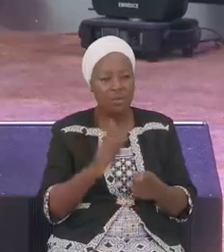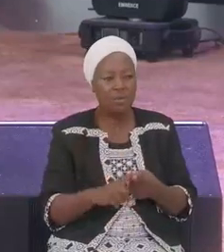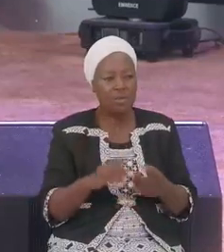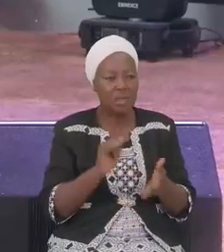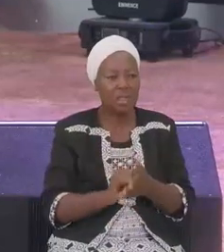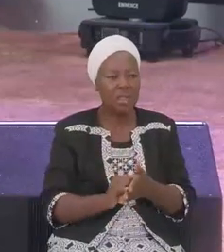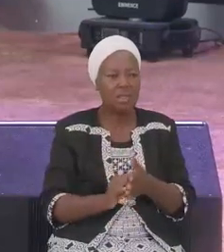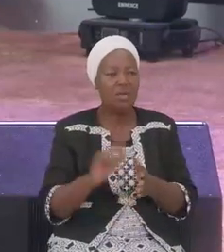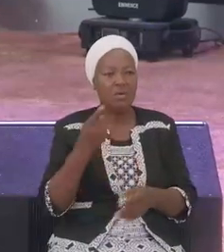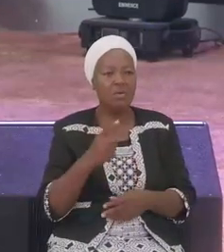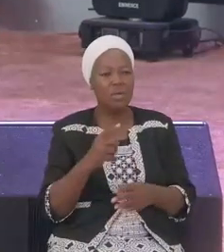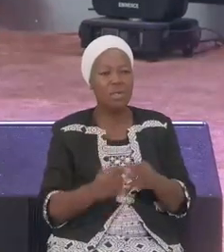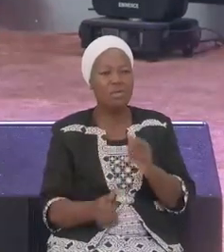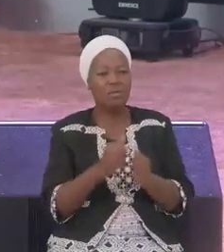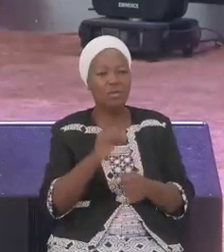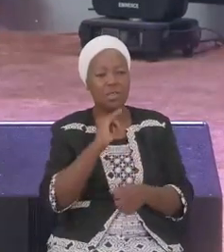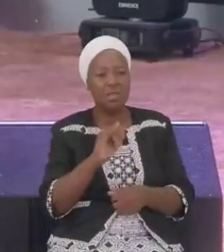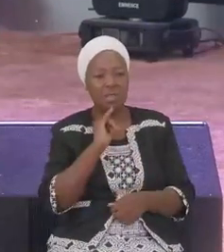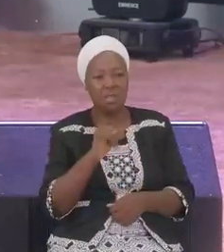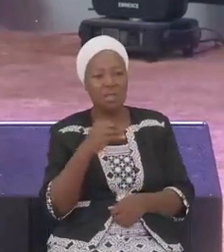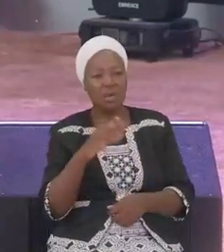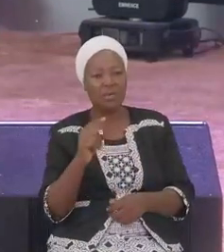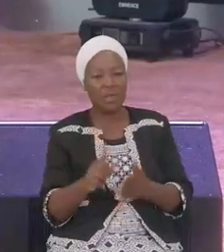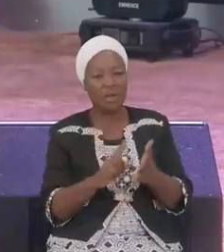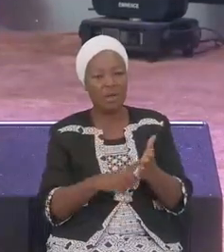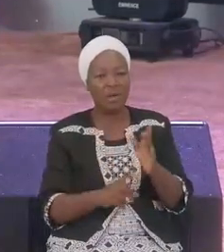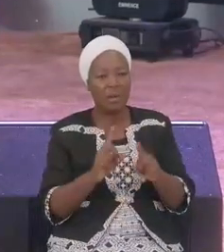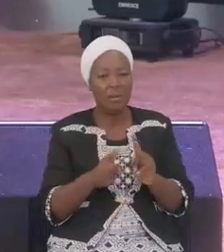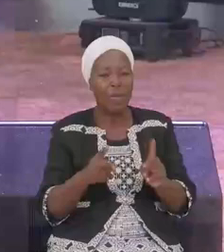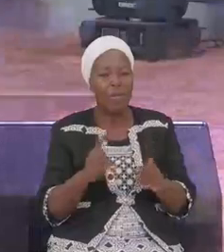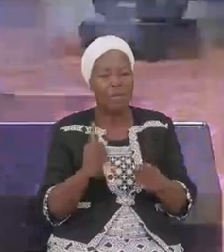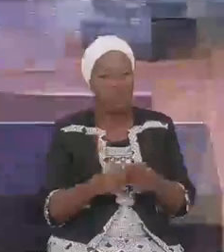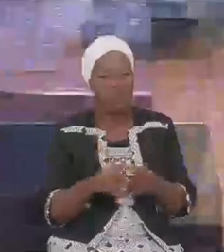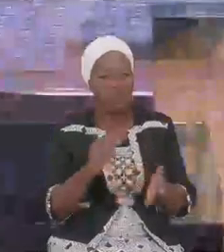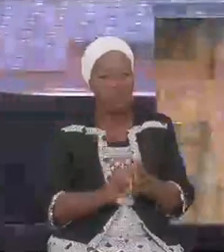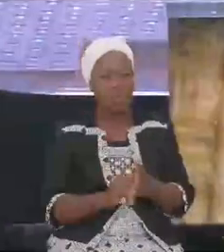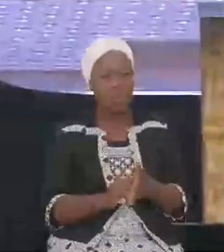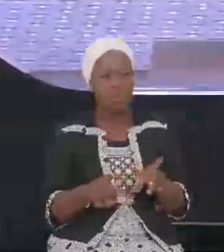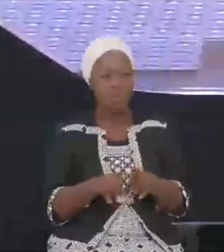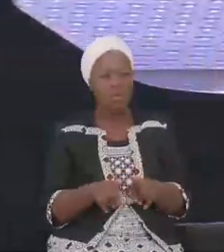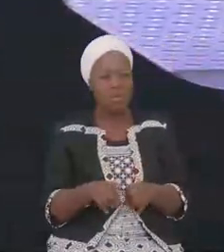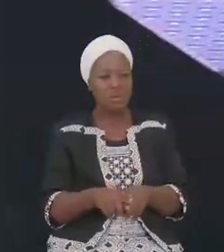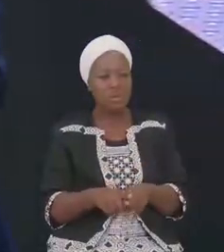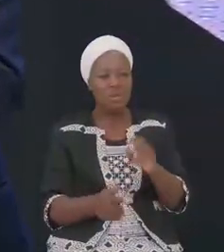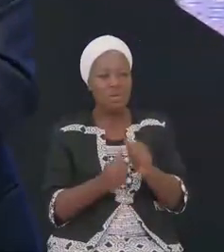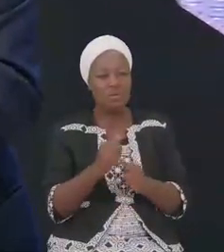toute la postérité d'Abraham et la postérité de ceux qui viendront connaître le